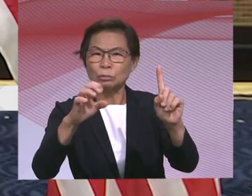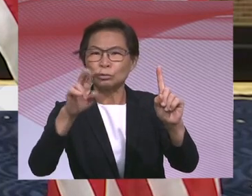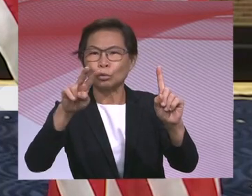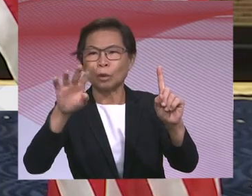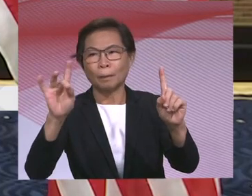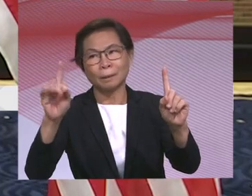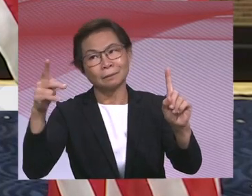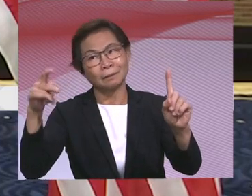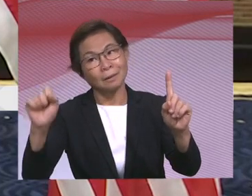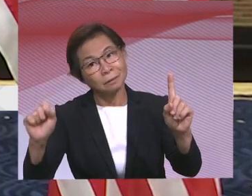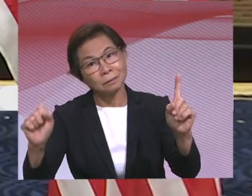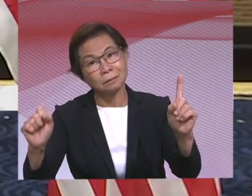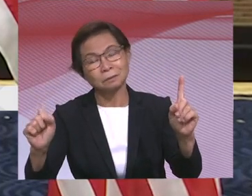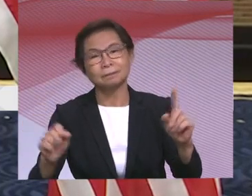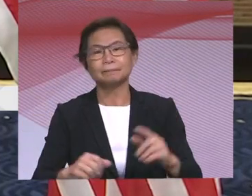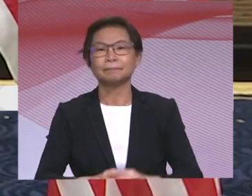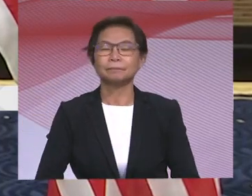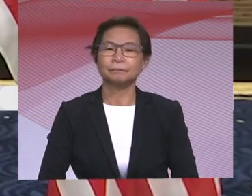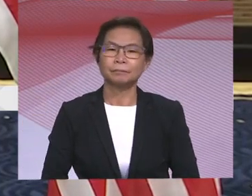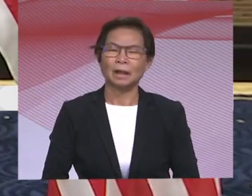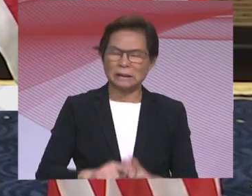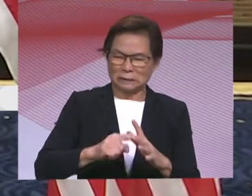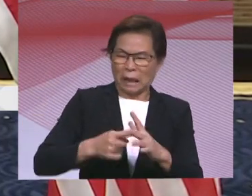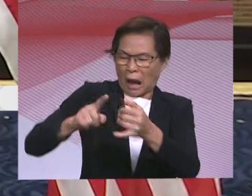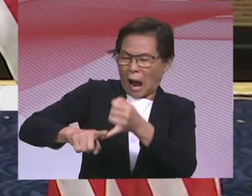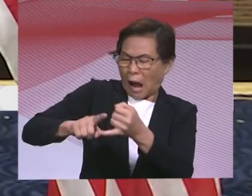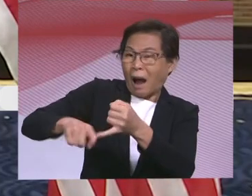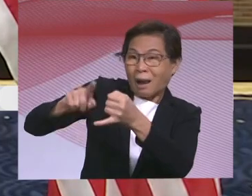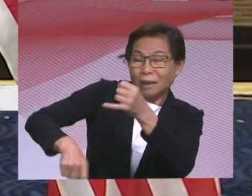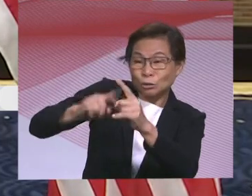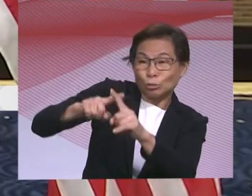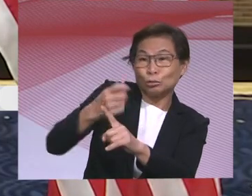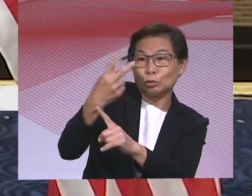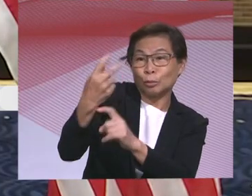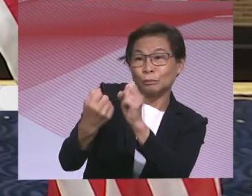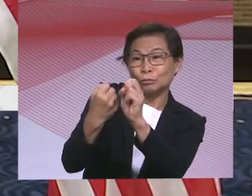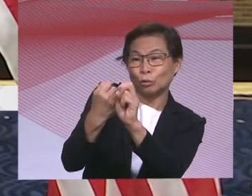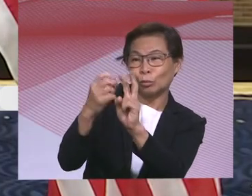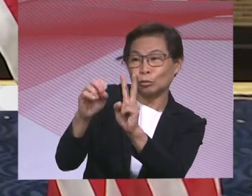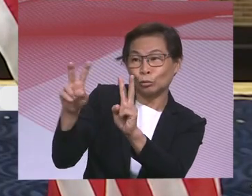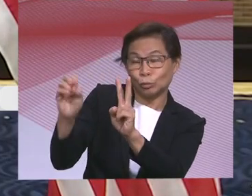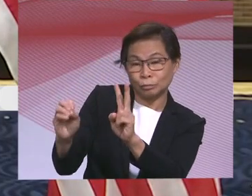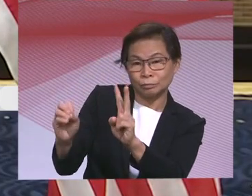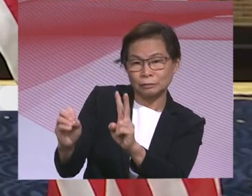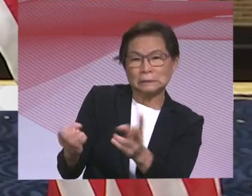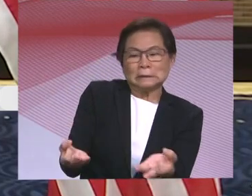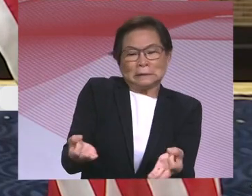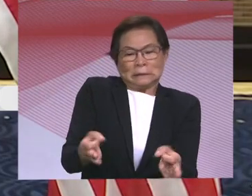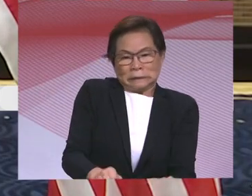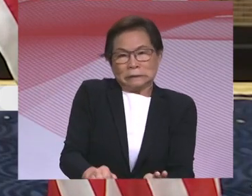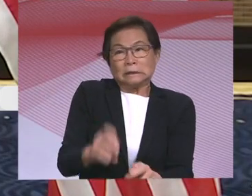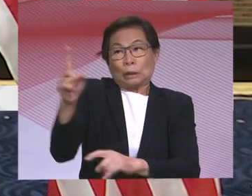1228 kiss bom oleh Penghujung November Hai fenomena